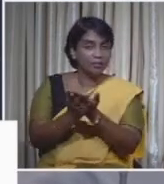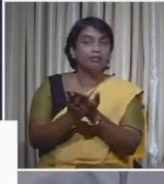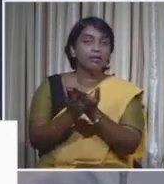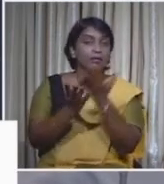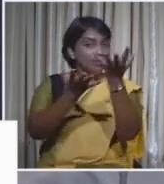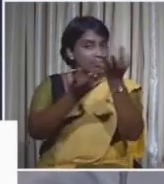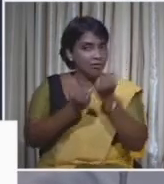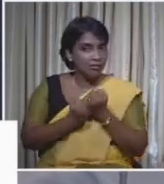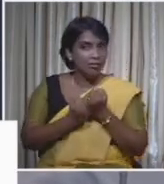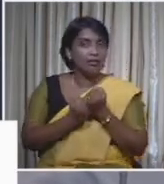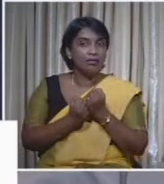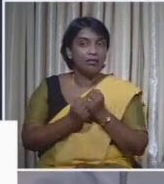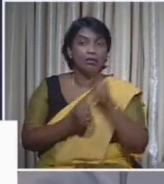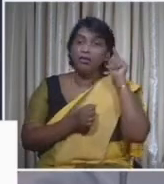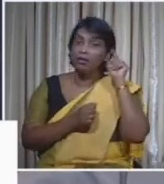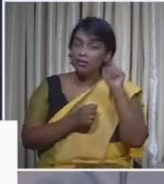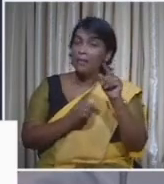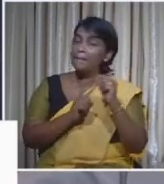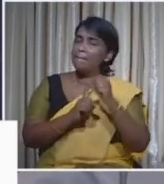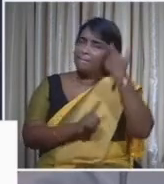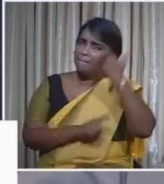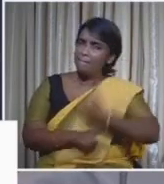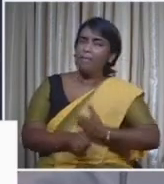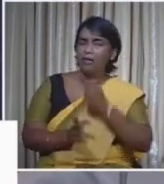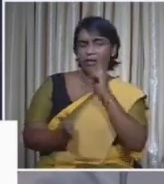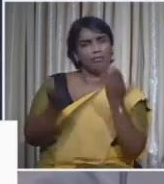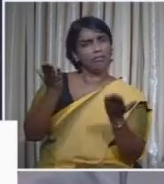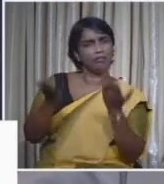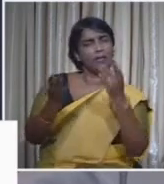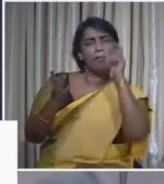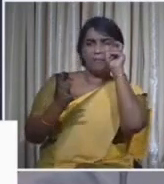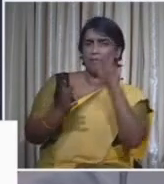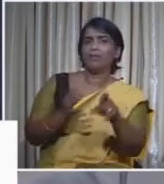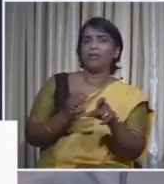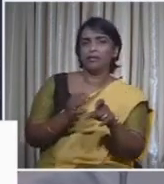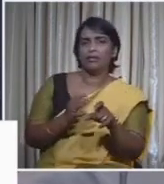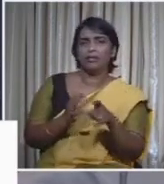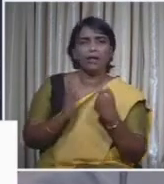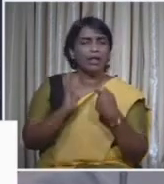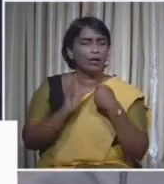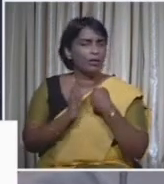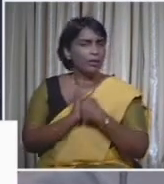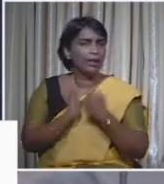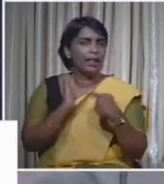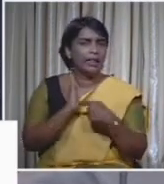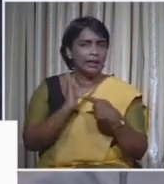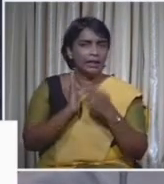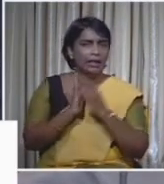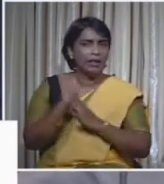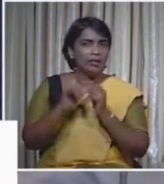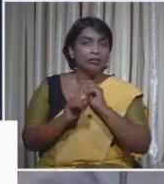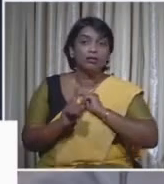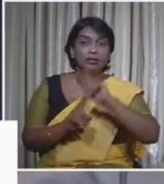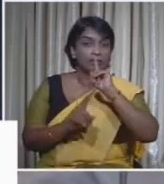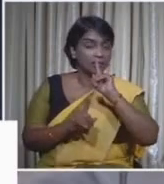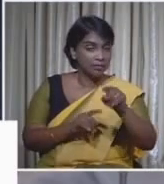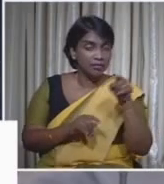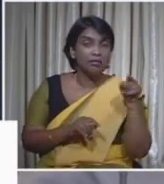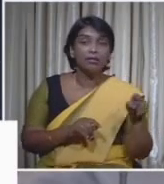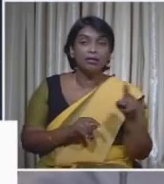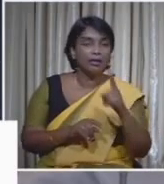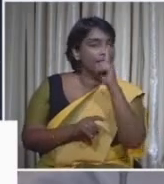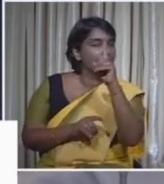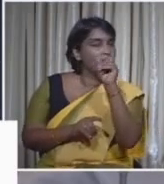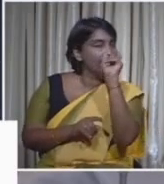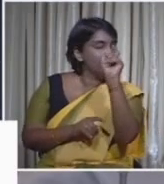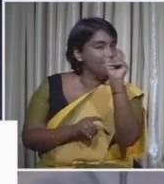ලබාගෙන ඔබතුමා පෞද්ගලිකව සංසන්දනය කරන්න. ගරු තිසකුටි ආරච්චි මන්ත්‍රීතුමා ප්‍රකාශ කොට ඇති එකම